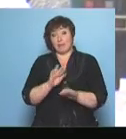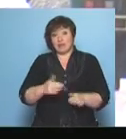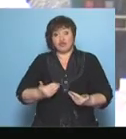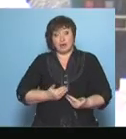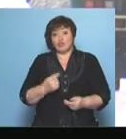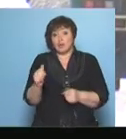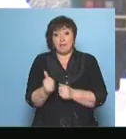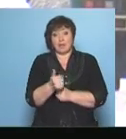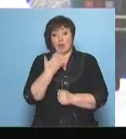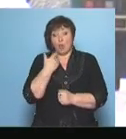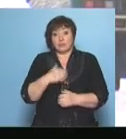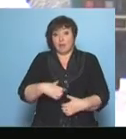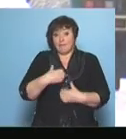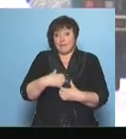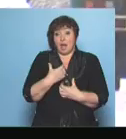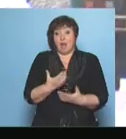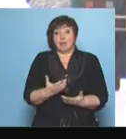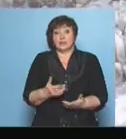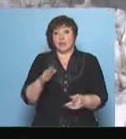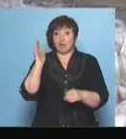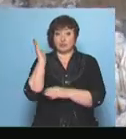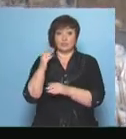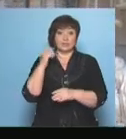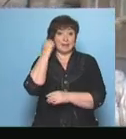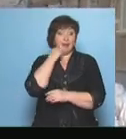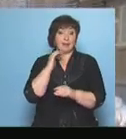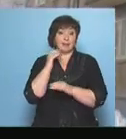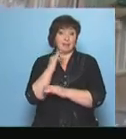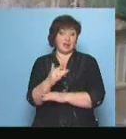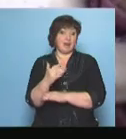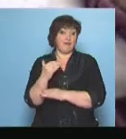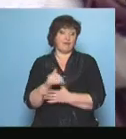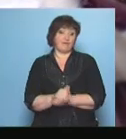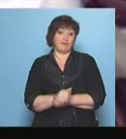год опасаются старых деревьев, но к подобному случаю оказались не готовы.